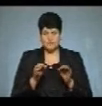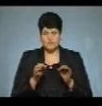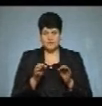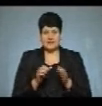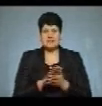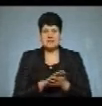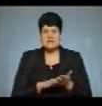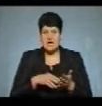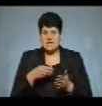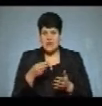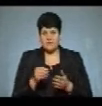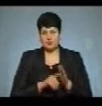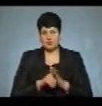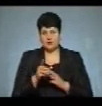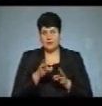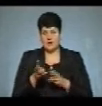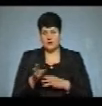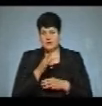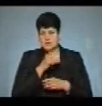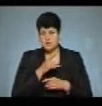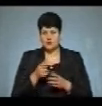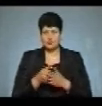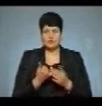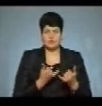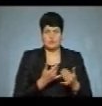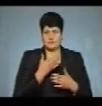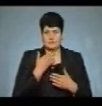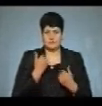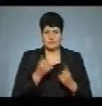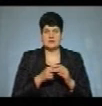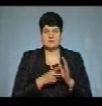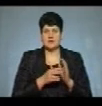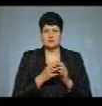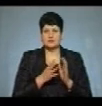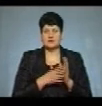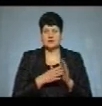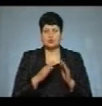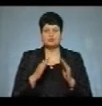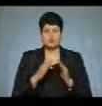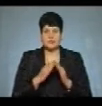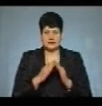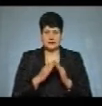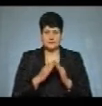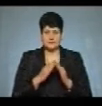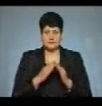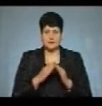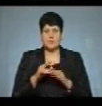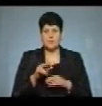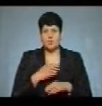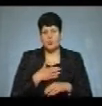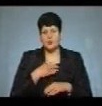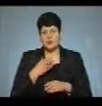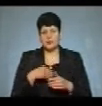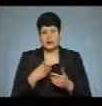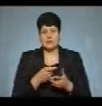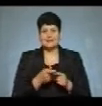жодної заяви від початку опалювального сезону і до даного часу немає. В 17-19 будинках, по моїх даних,